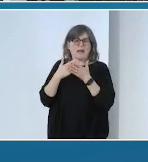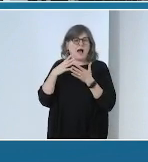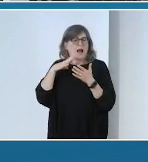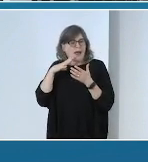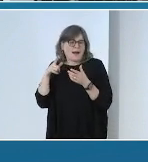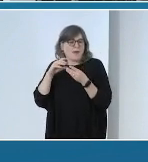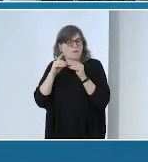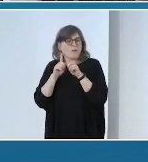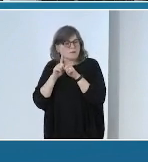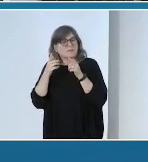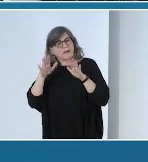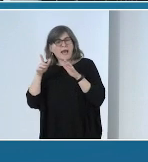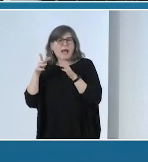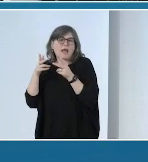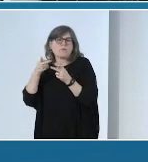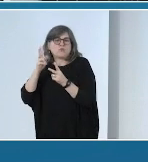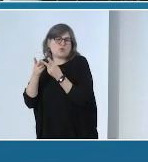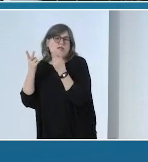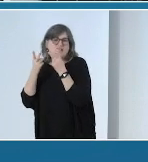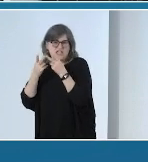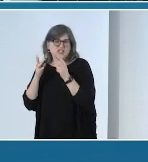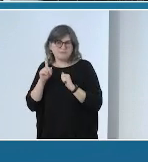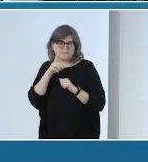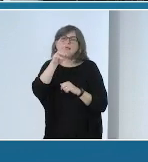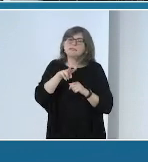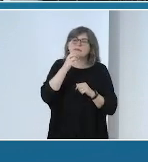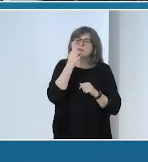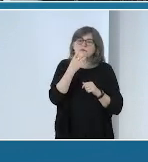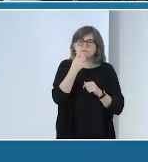Voilà. Non, effectivement, vous faites bien de poser la question.